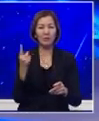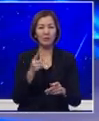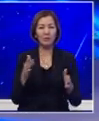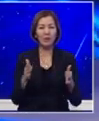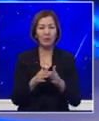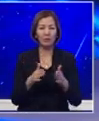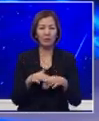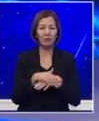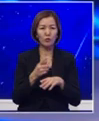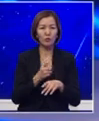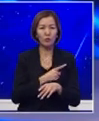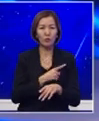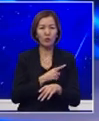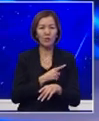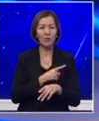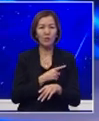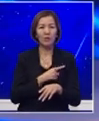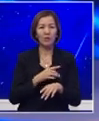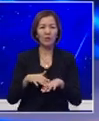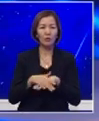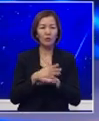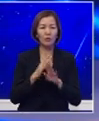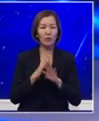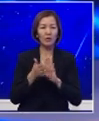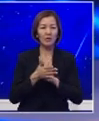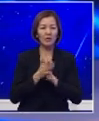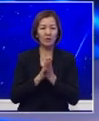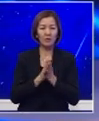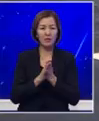күткен. Тұрғындар енді көлік кептелісінен құтылатын болдық деп отыр.